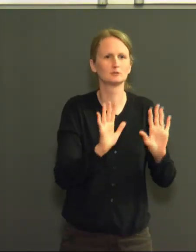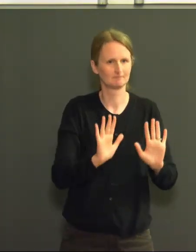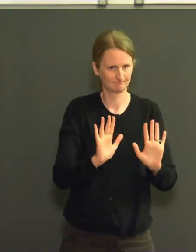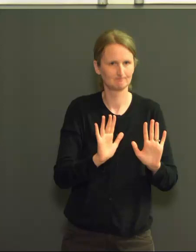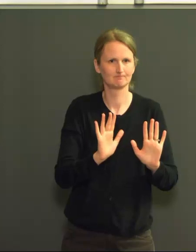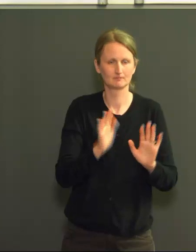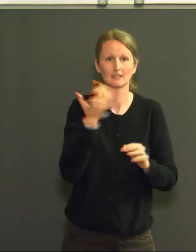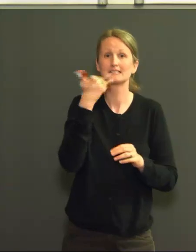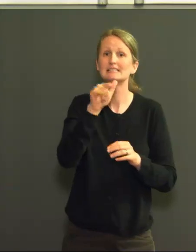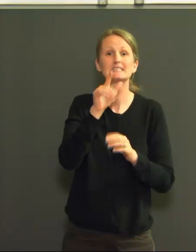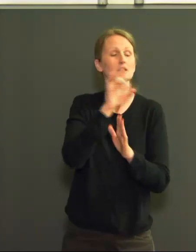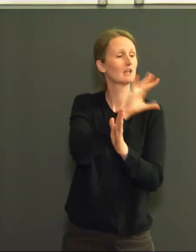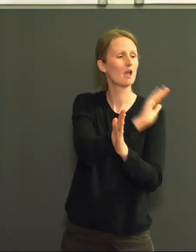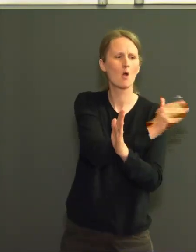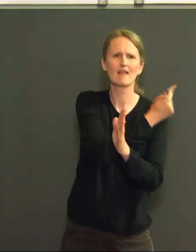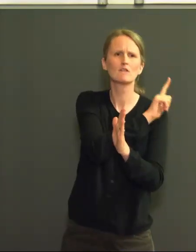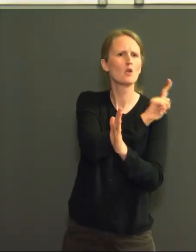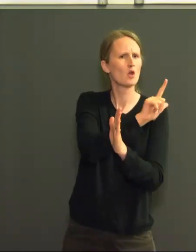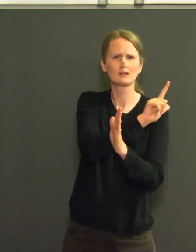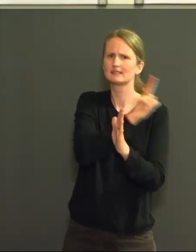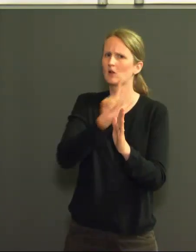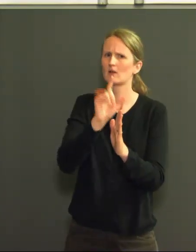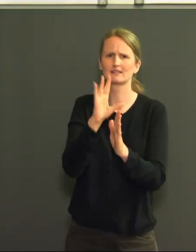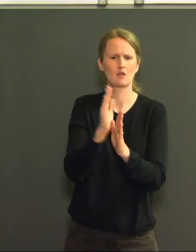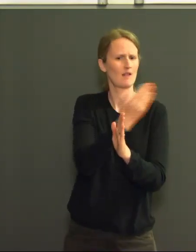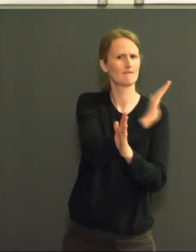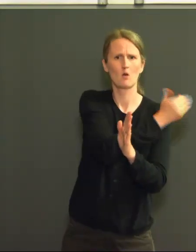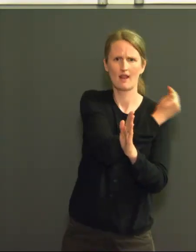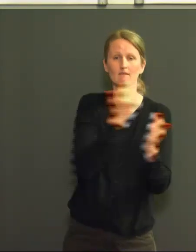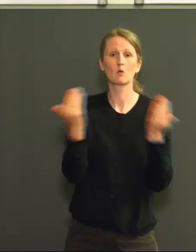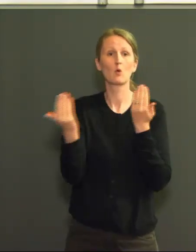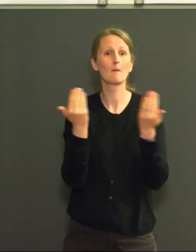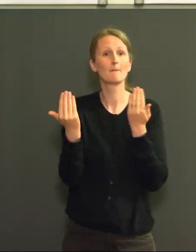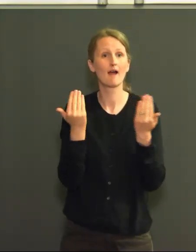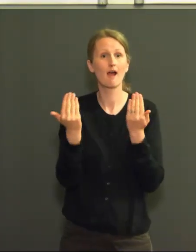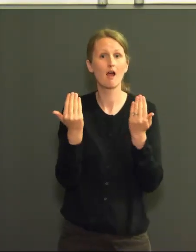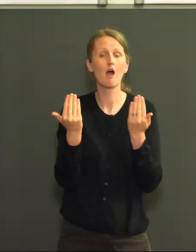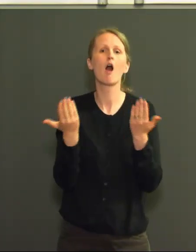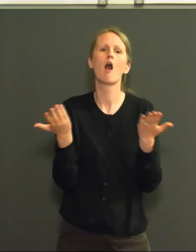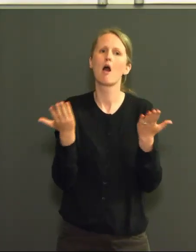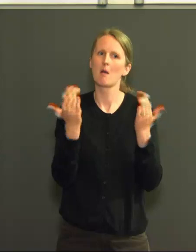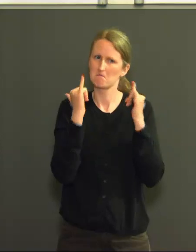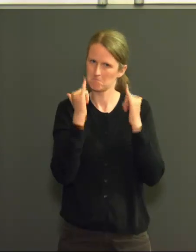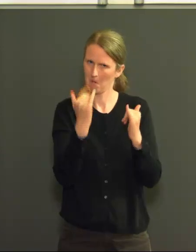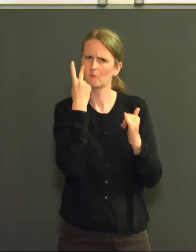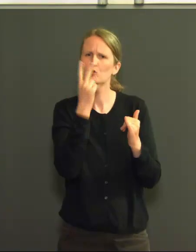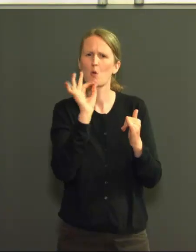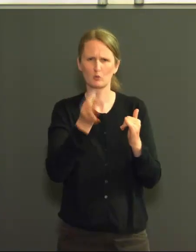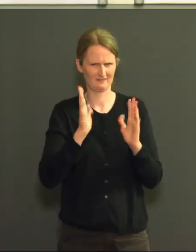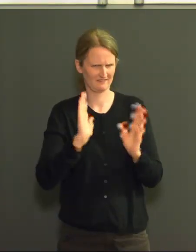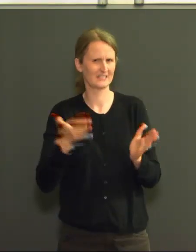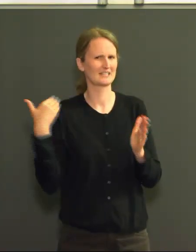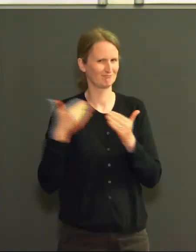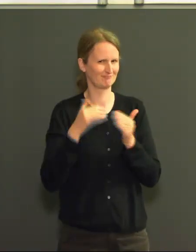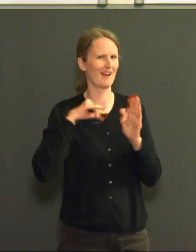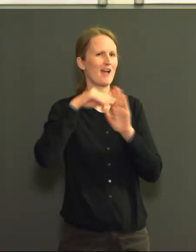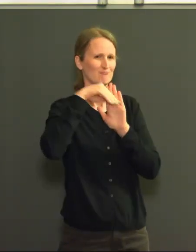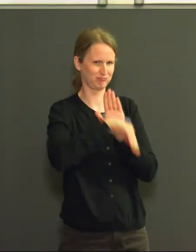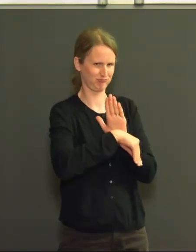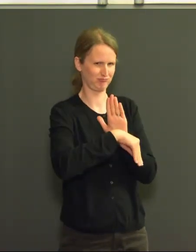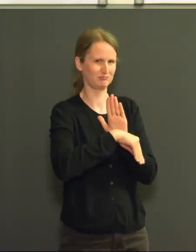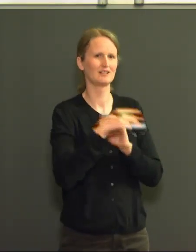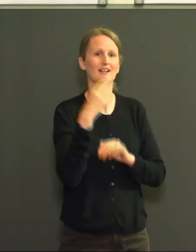semaines où le même nombre de jours ouvrables sont présents, on se retrouve toujours devant une diminution de 13%. Et si on